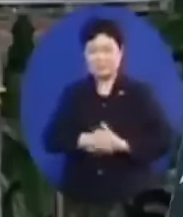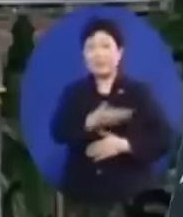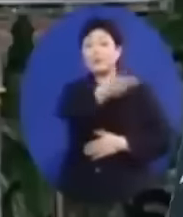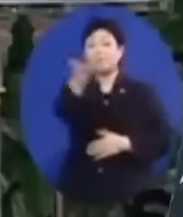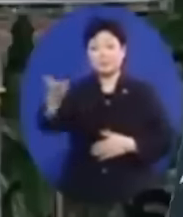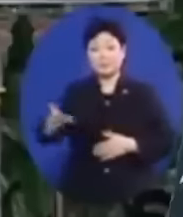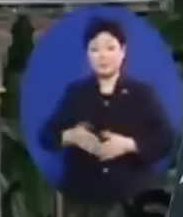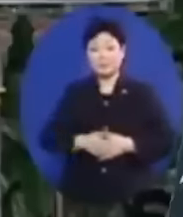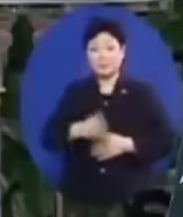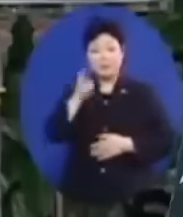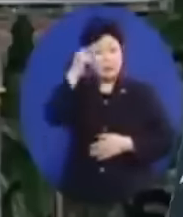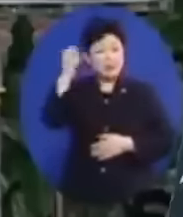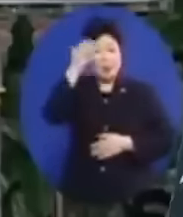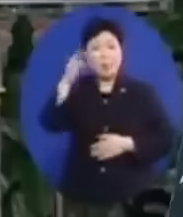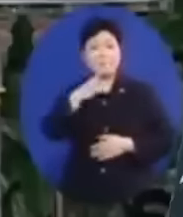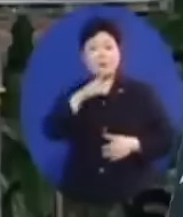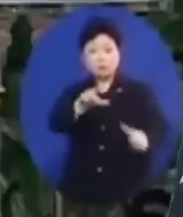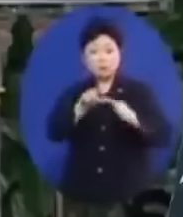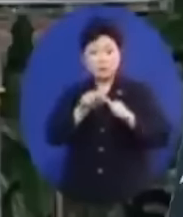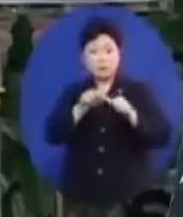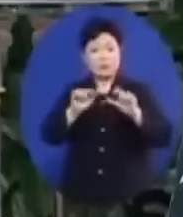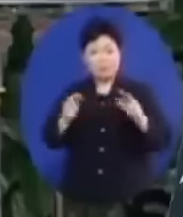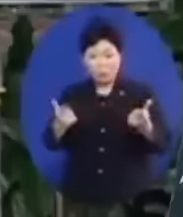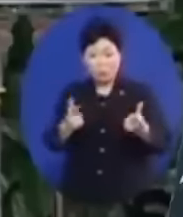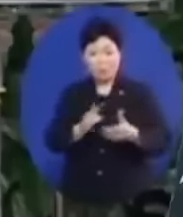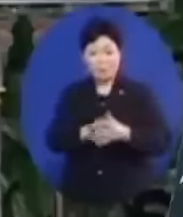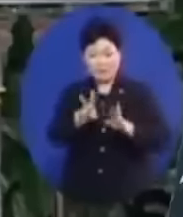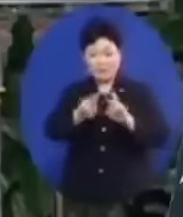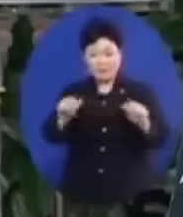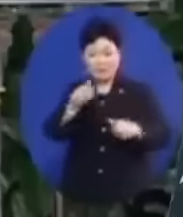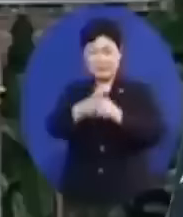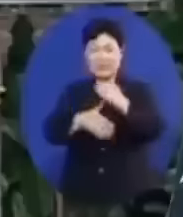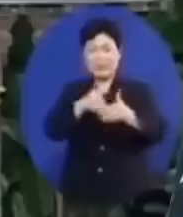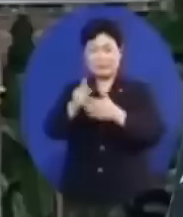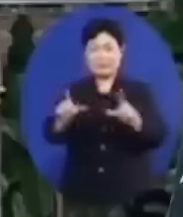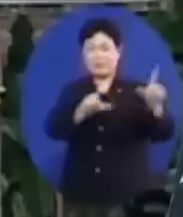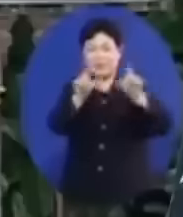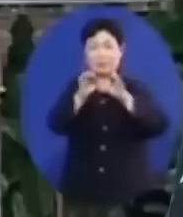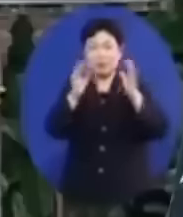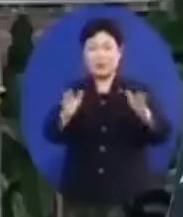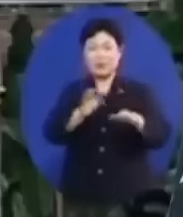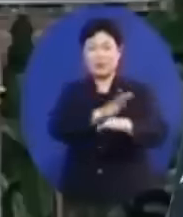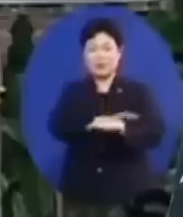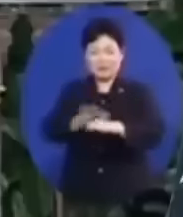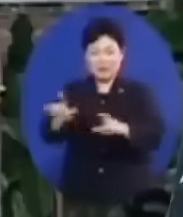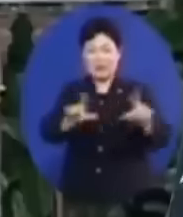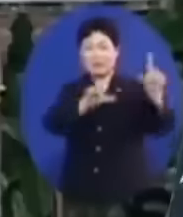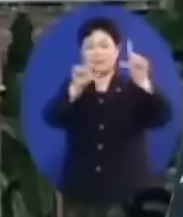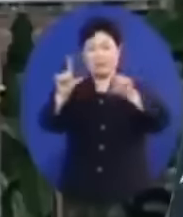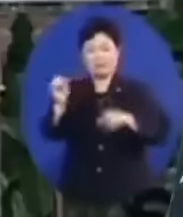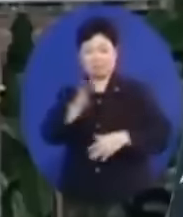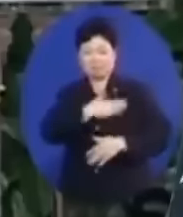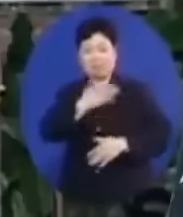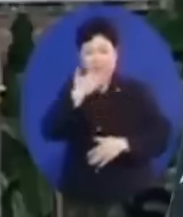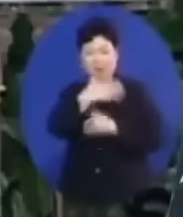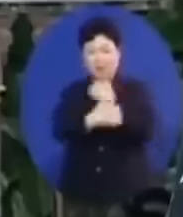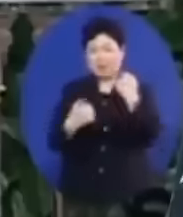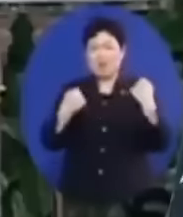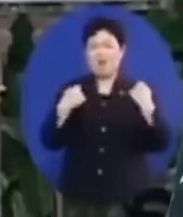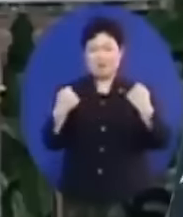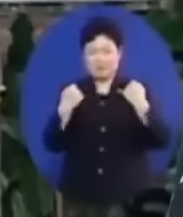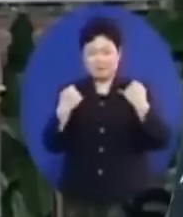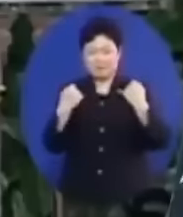여러분 영혼만 구원받기를 원하는 것이 아닙니다. 이 땅에도 하나님 사는 동안에 잘 살기를 원하는 것입니다. 건강하기를 원하는